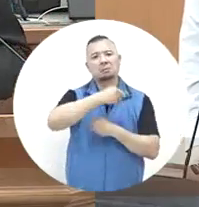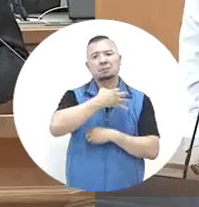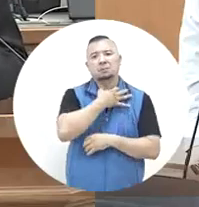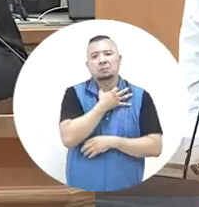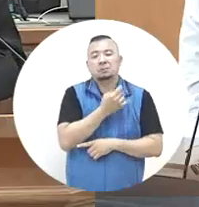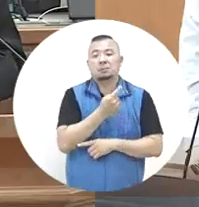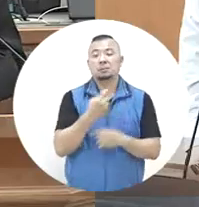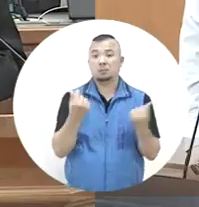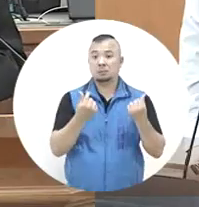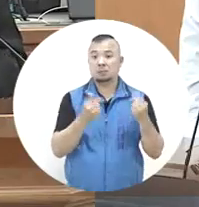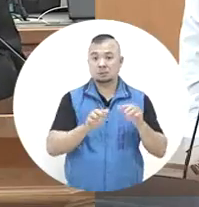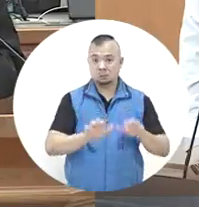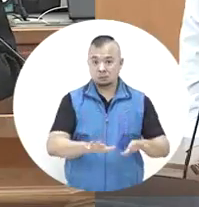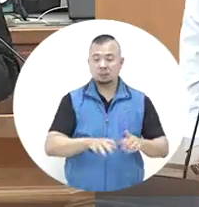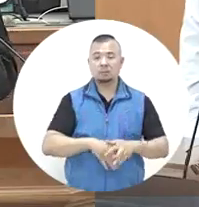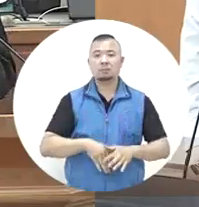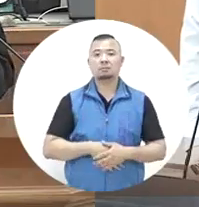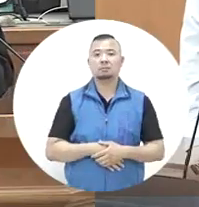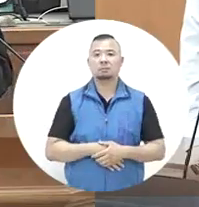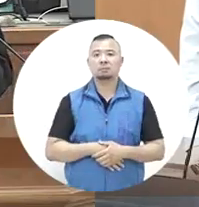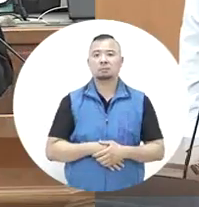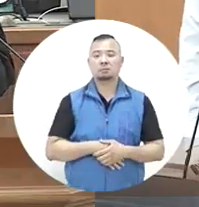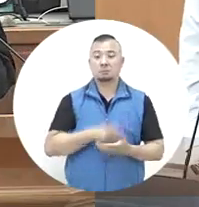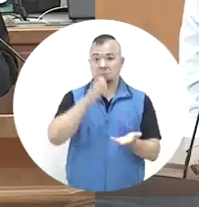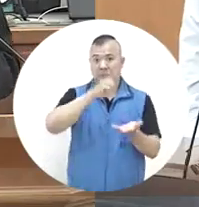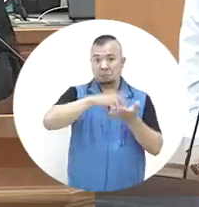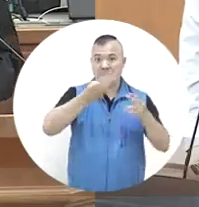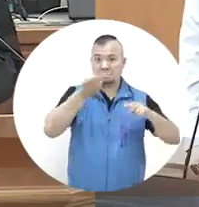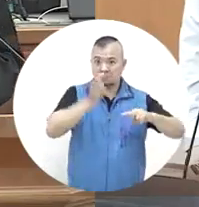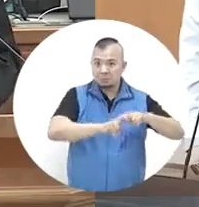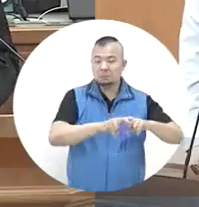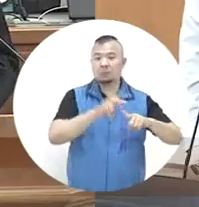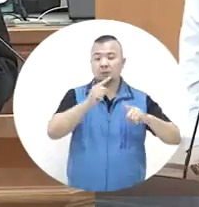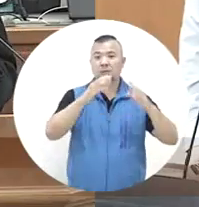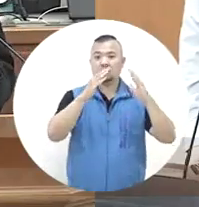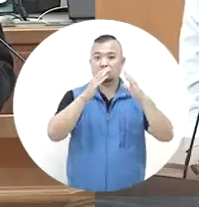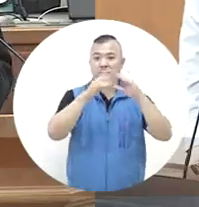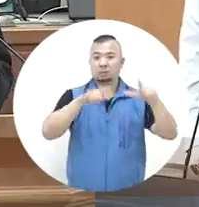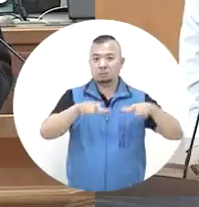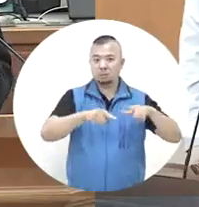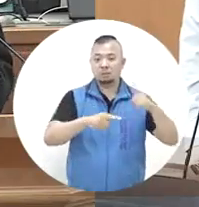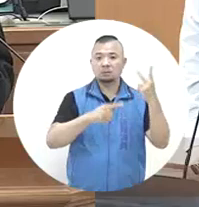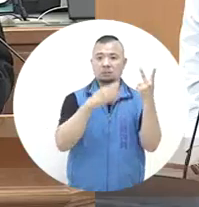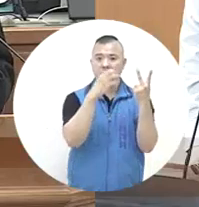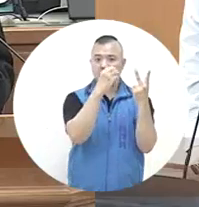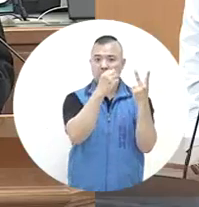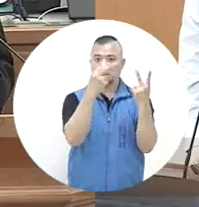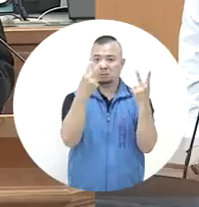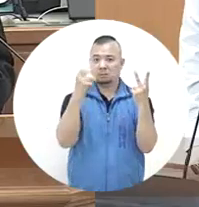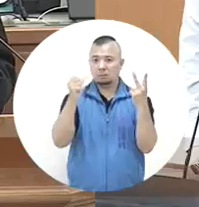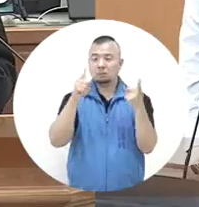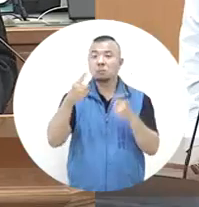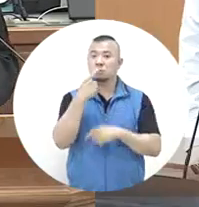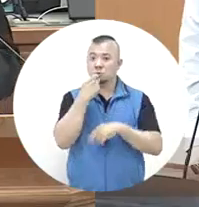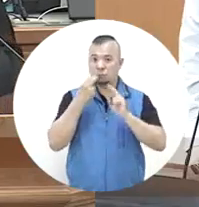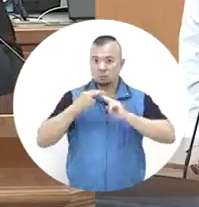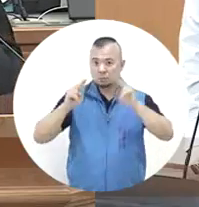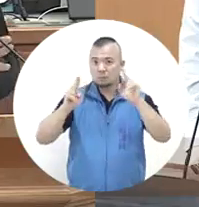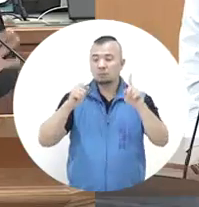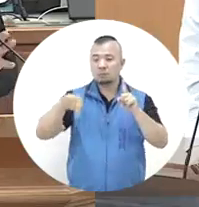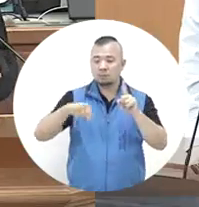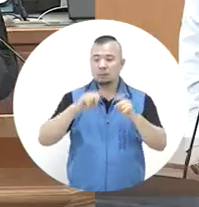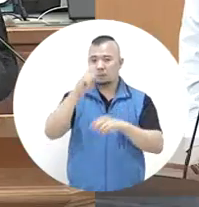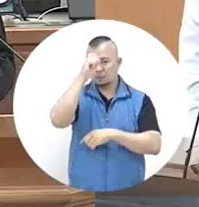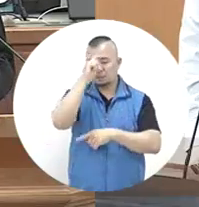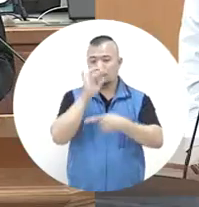讲灰核加盐。2025力能要达二成，这